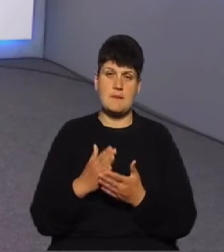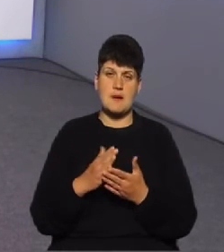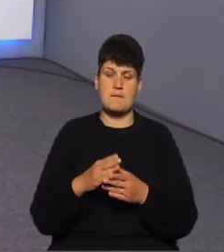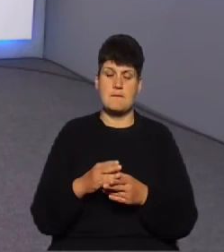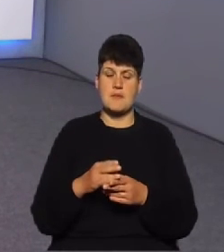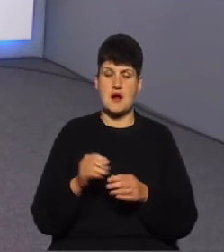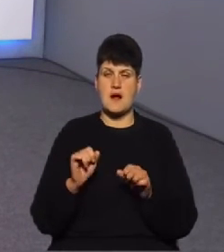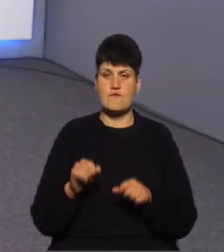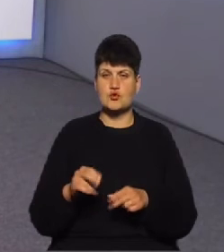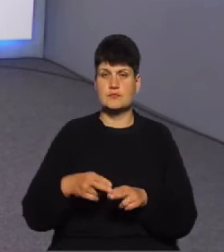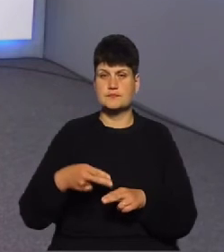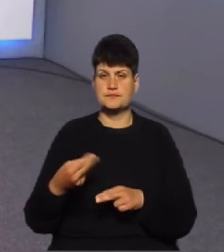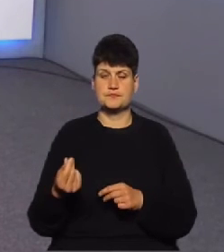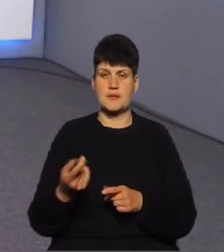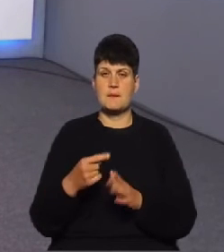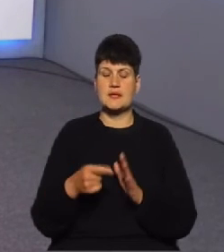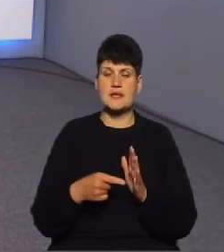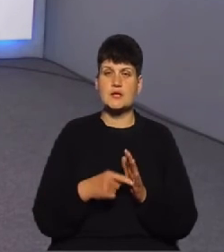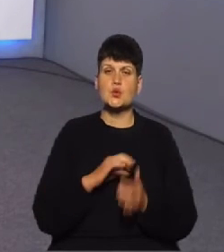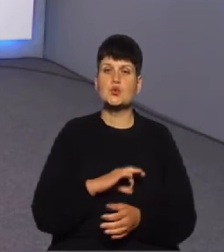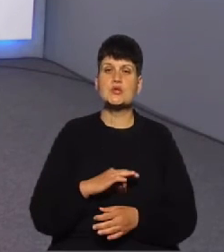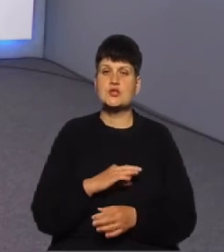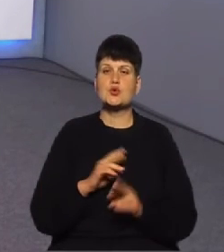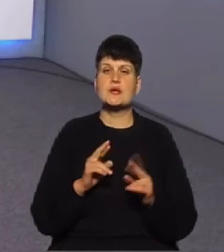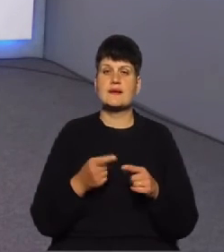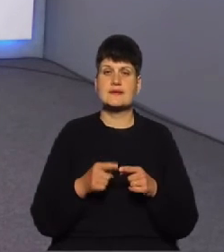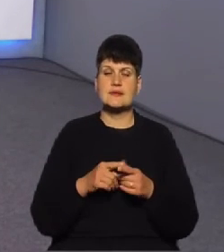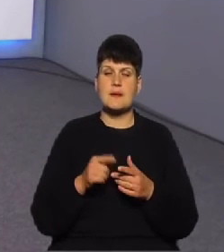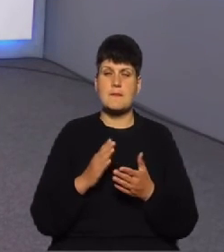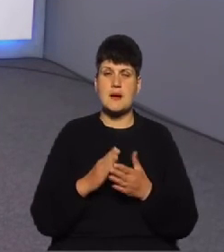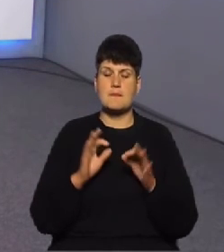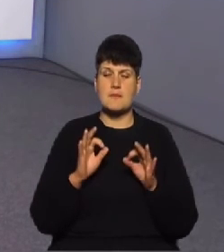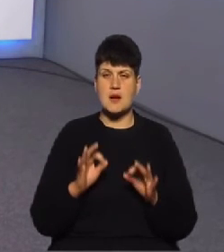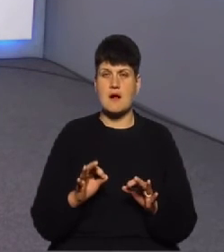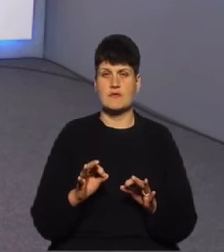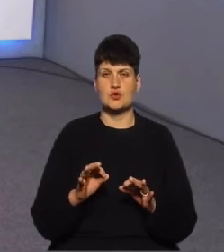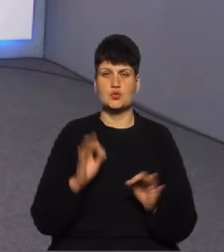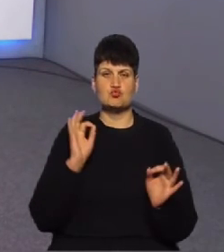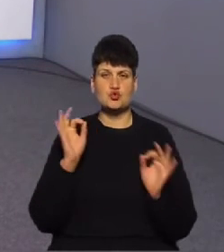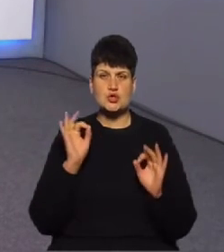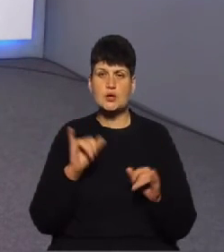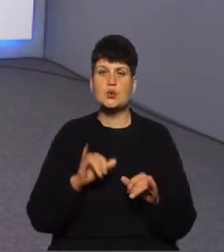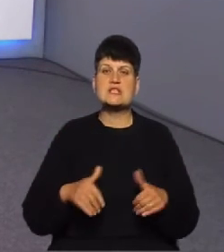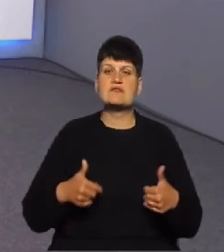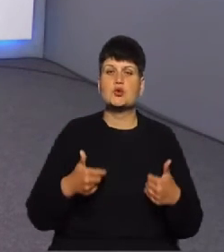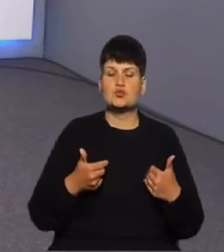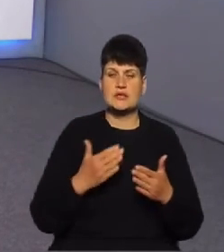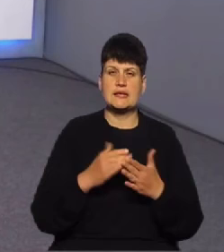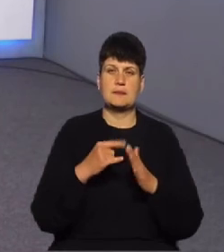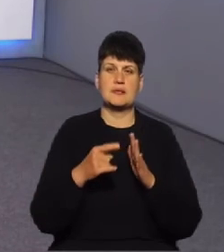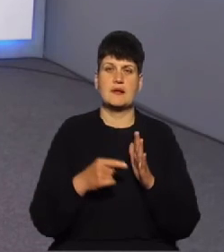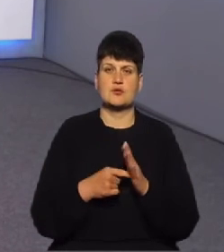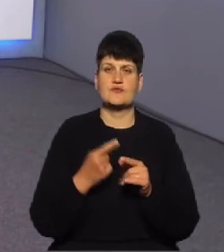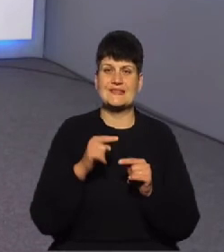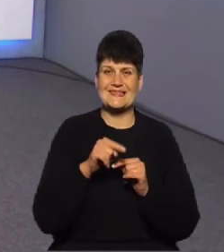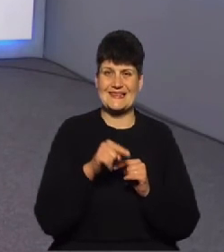Питання тільки в юридичному полі, як це мало би звучати і куди правильно звернутися. Тобто стоїть питання якраз, от якщо в таких ситуаціях, то